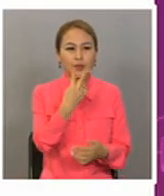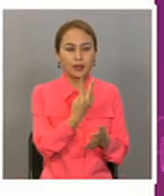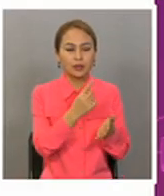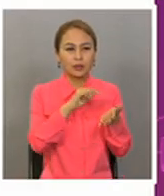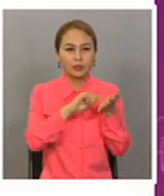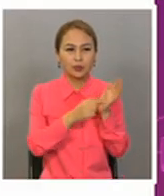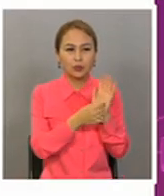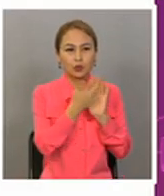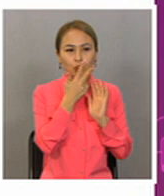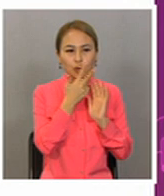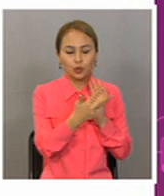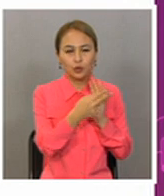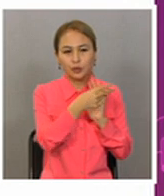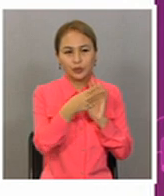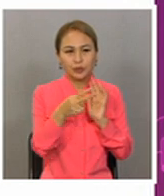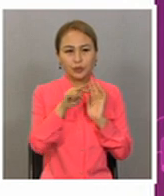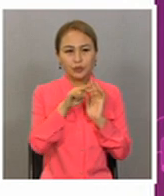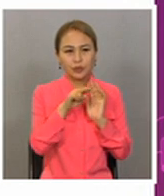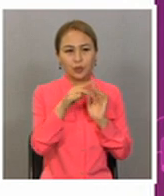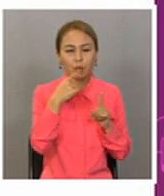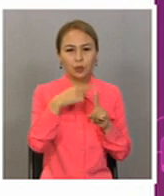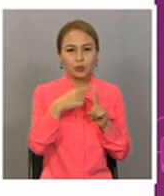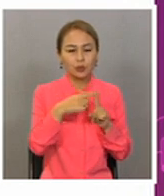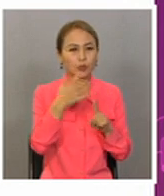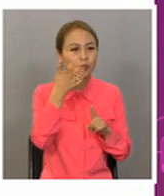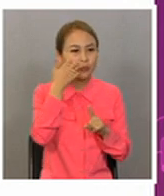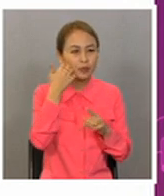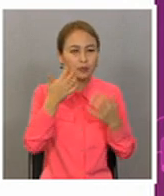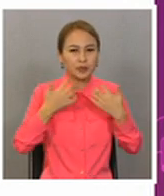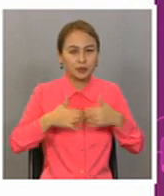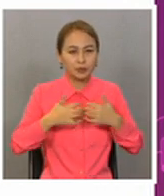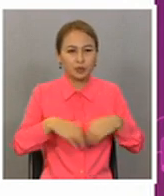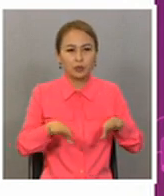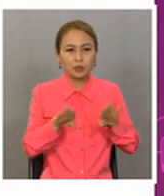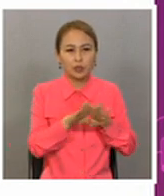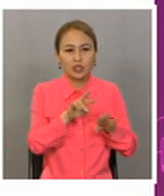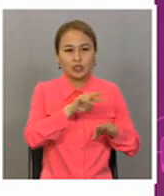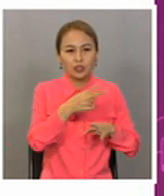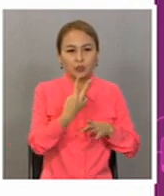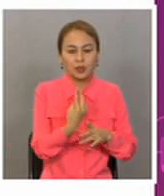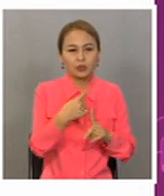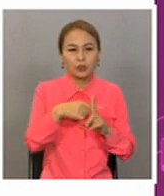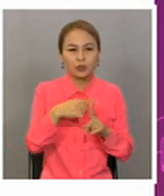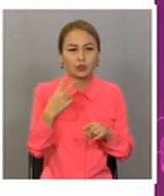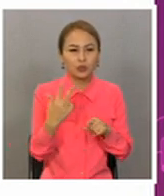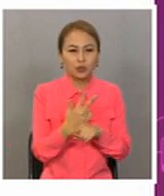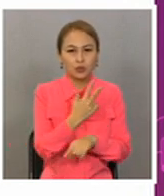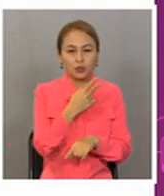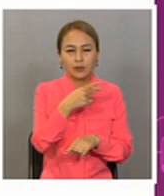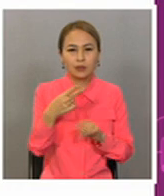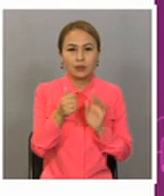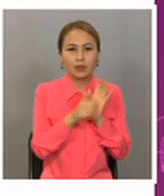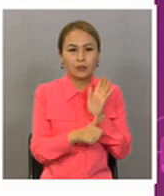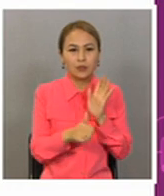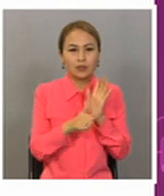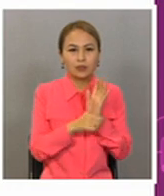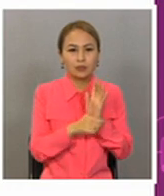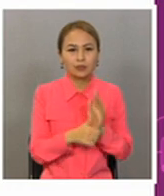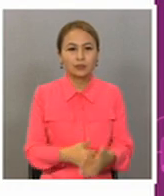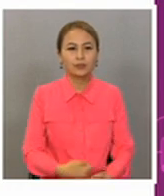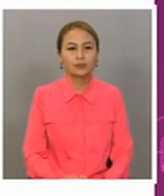сандарының көбейтіндісін қосудың көмегімен есептеу үшін 22 санын 3 рет қосамыз. Мәні